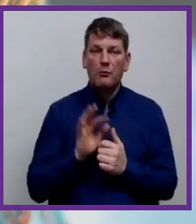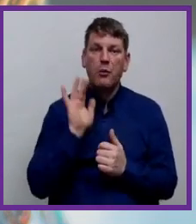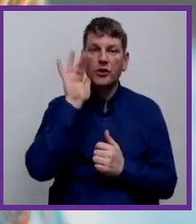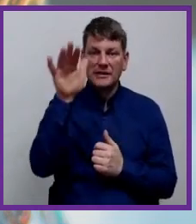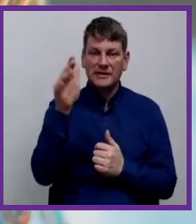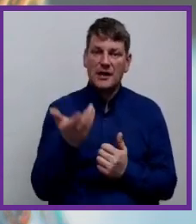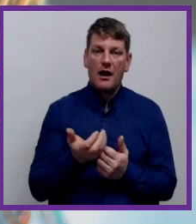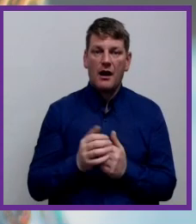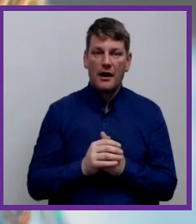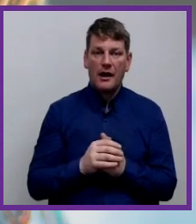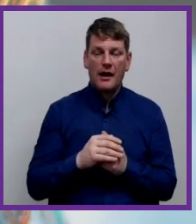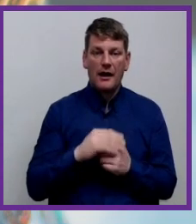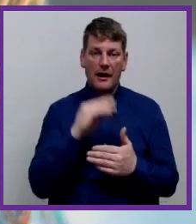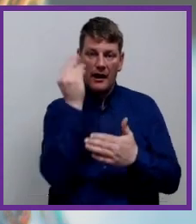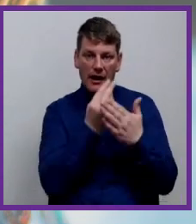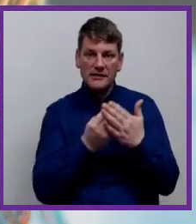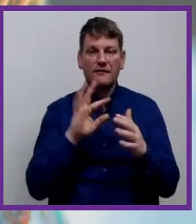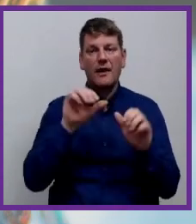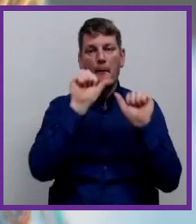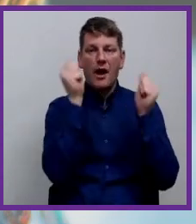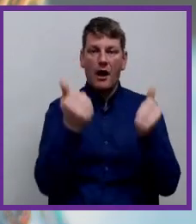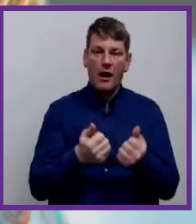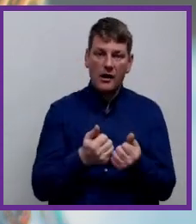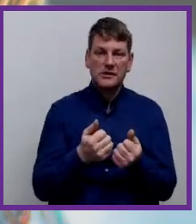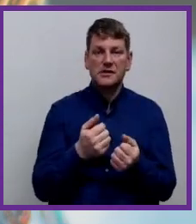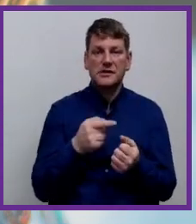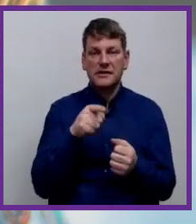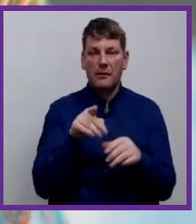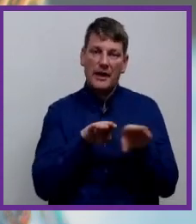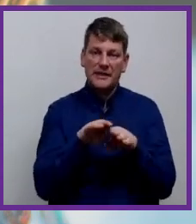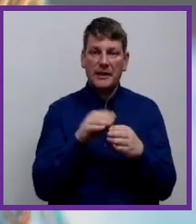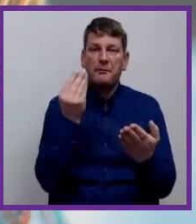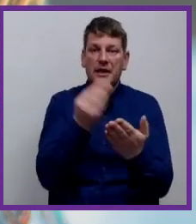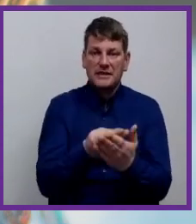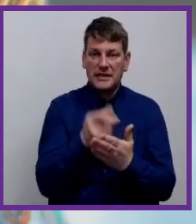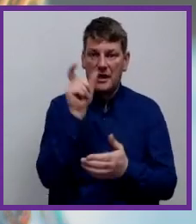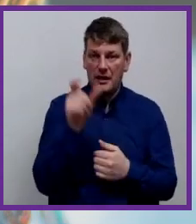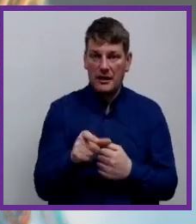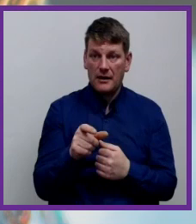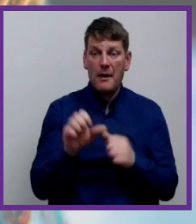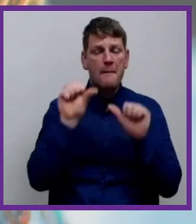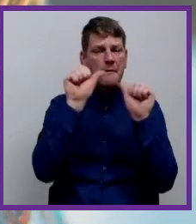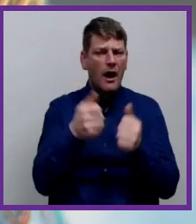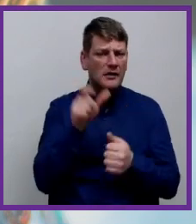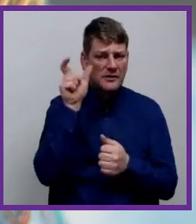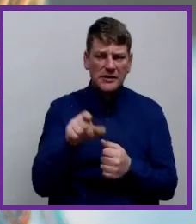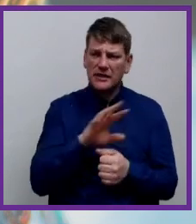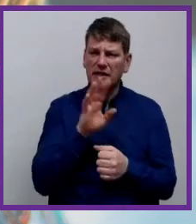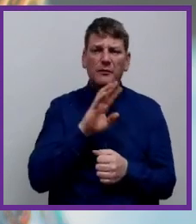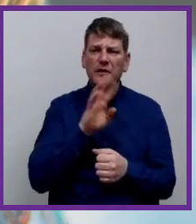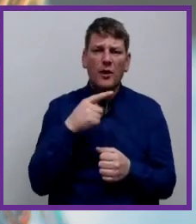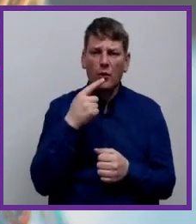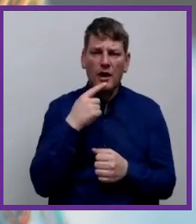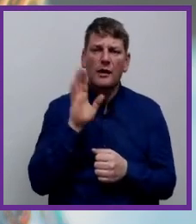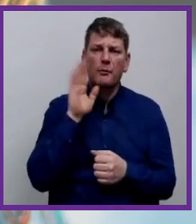potenciālie gleznu, jeb mākslas, jeb tamlīdzīgi pircēji. Tā kā māksliniekam nemaz nerunājot par